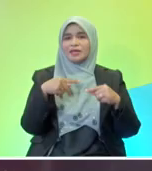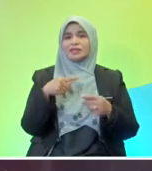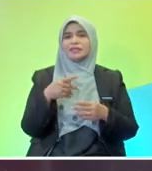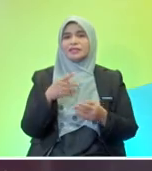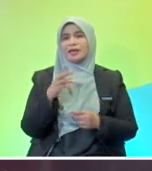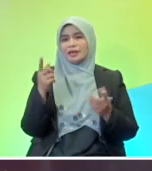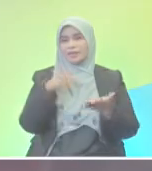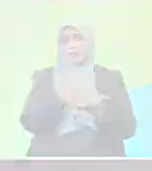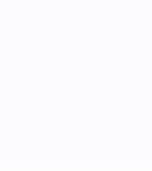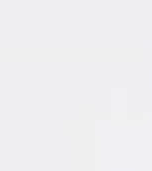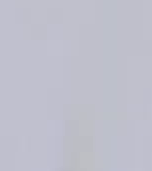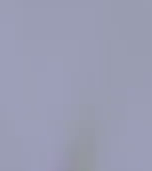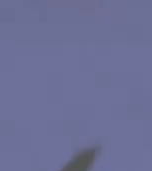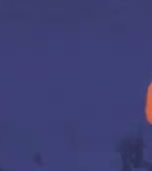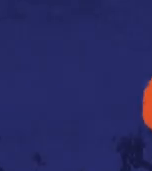KPM.